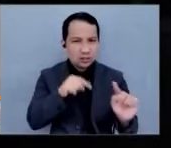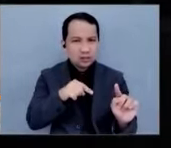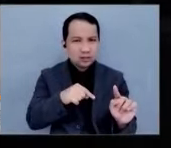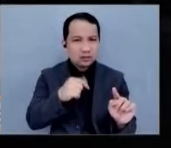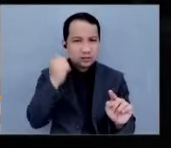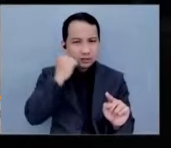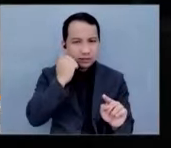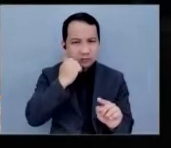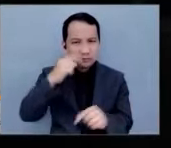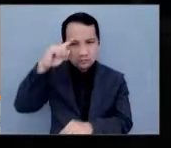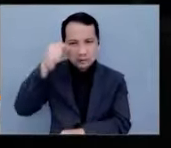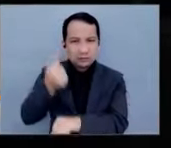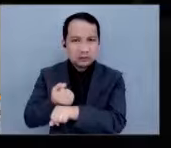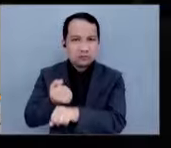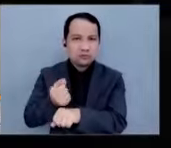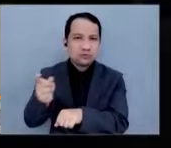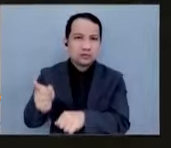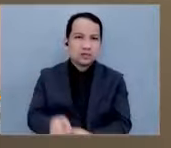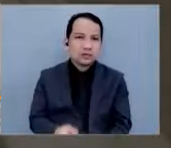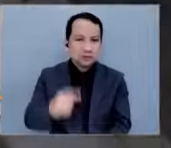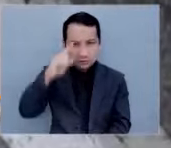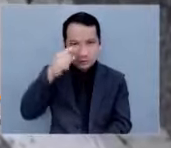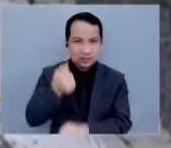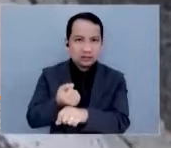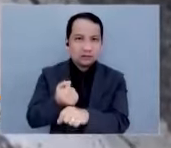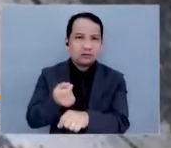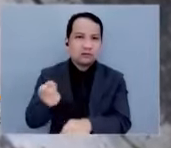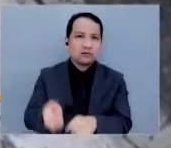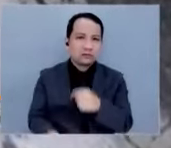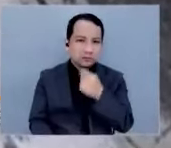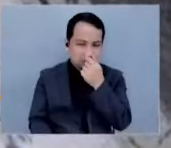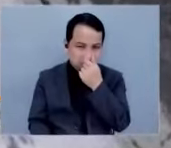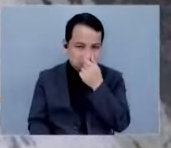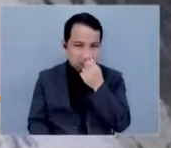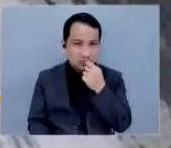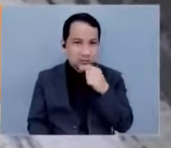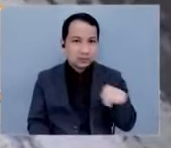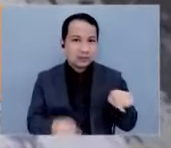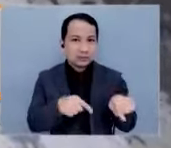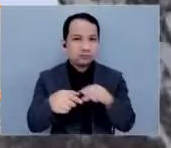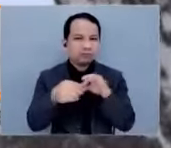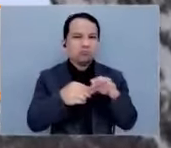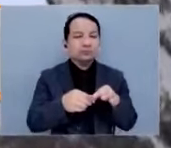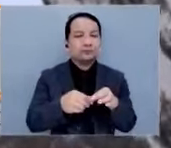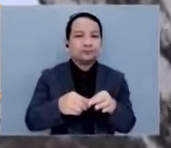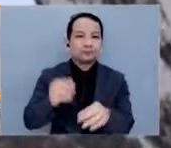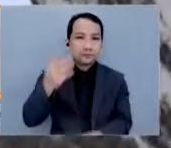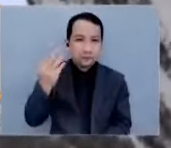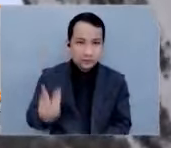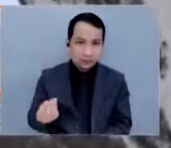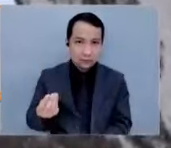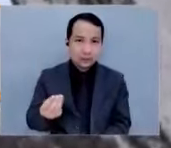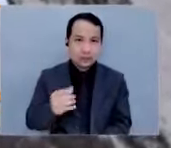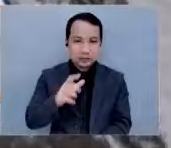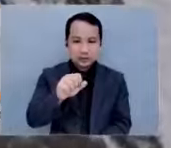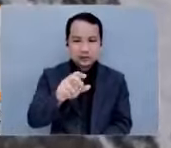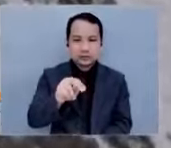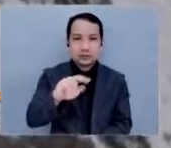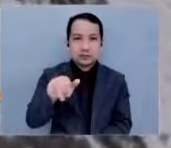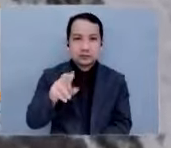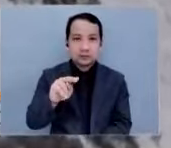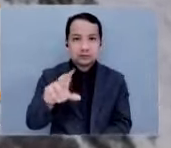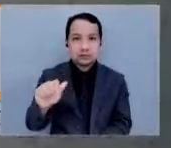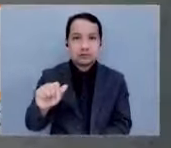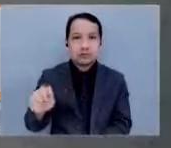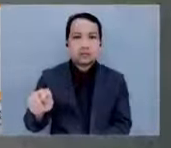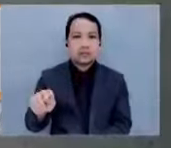ay, matikas ang ulo. Napag-alam ang taga San Juan, Batangas ang biktima. Tumanggi muna magbigay ng pahayag ang mga kaanak